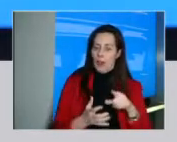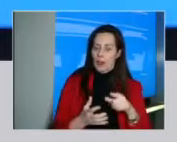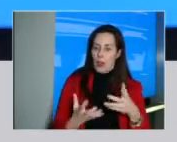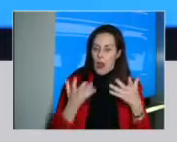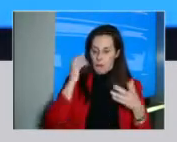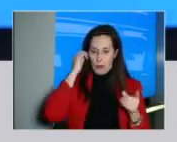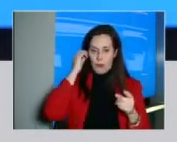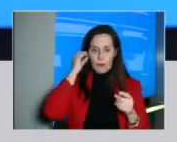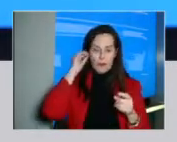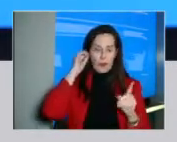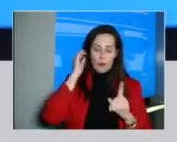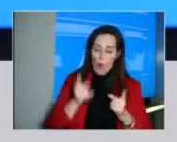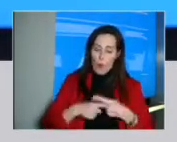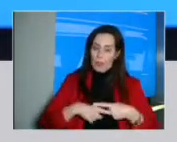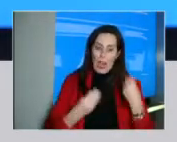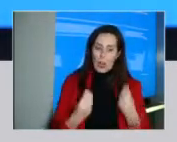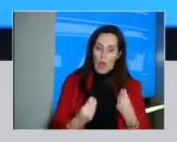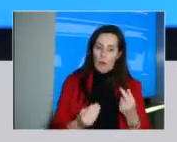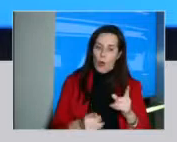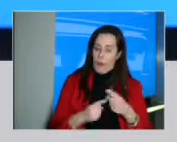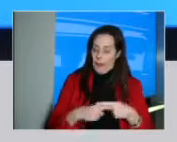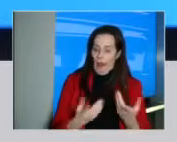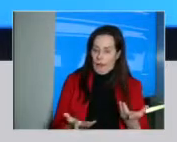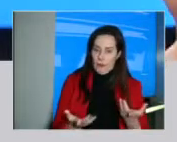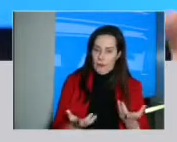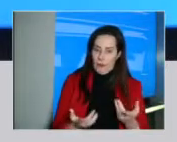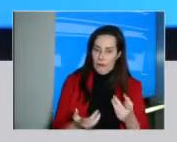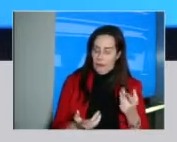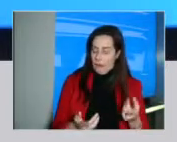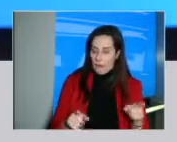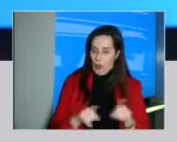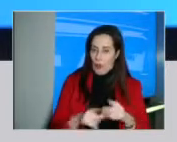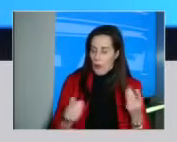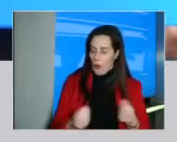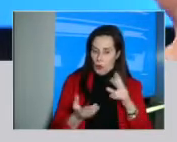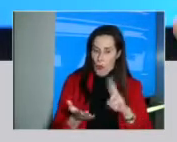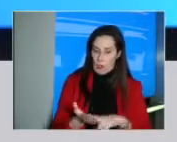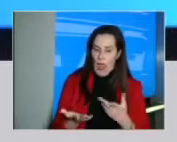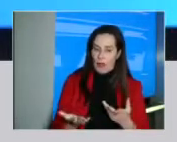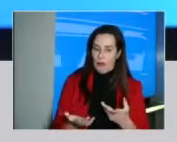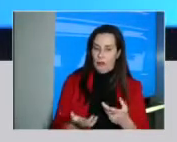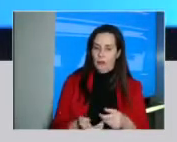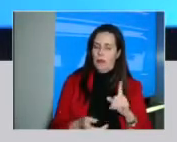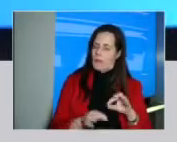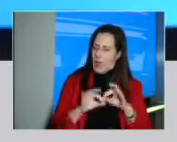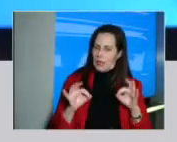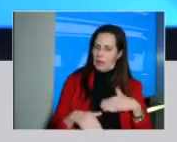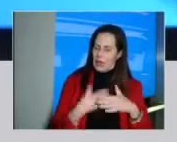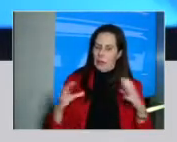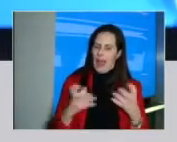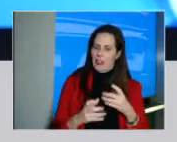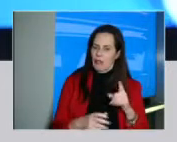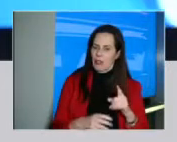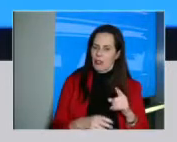גדול והוא לא מתחלק טוב, או לא מתחלק לפחות בעיניים של כולם כמוצדק או רובם, מתחילים תהליכים